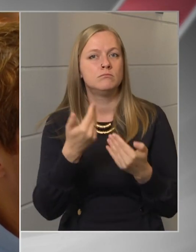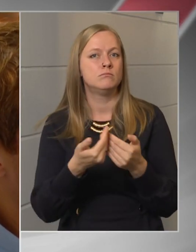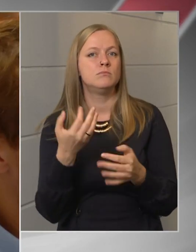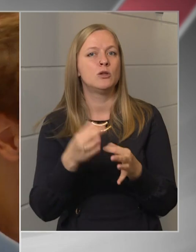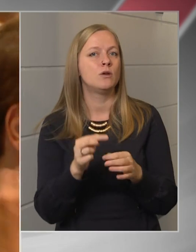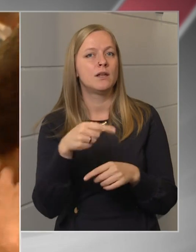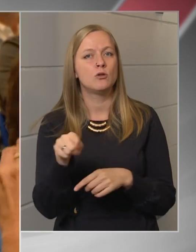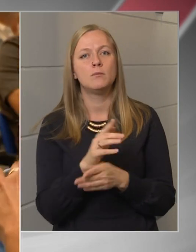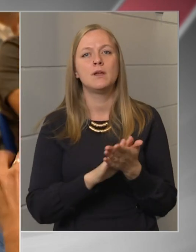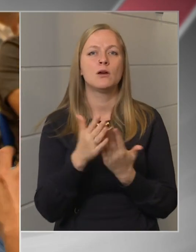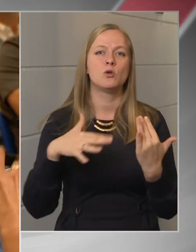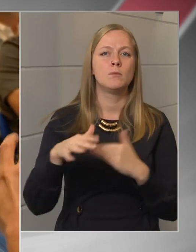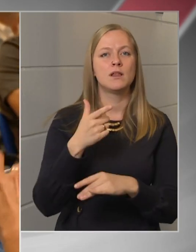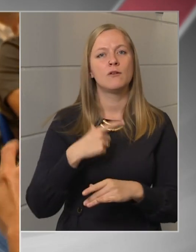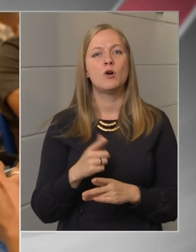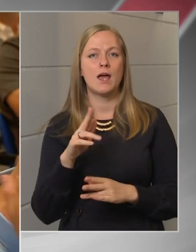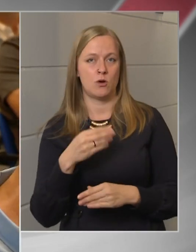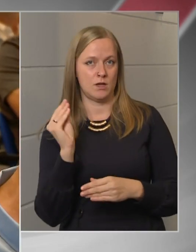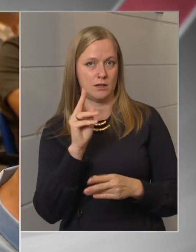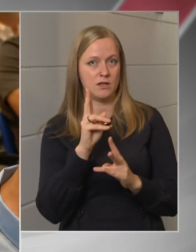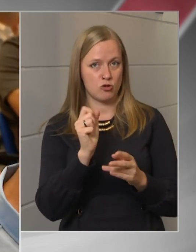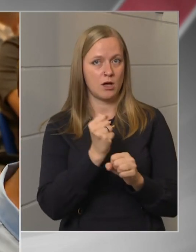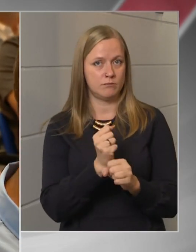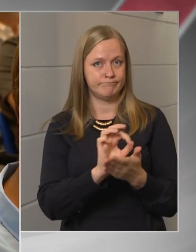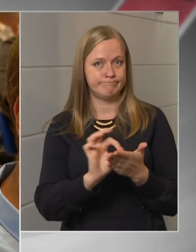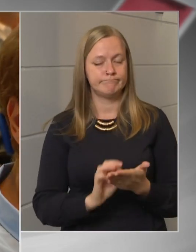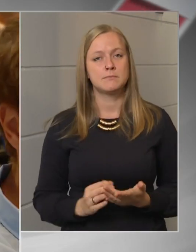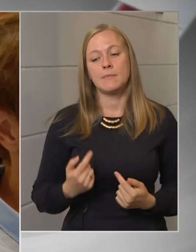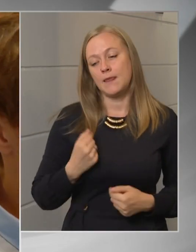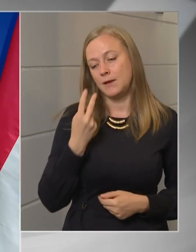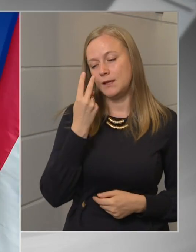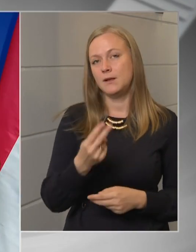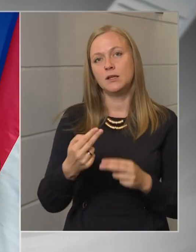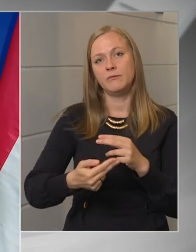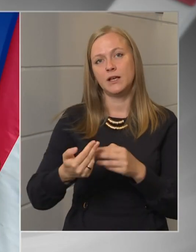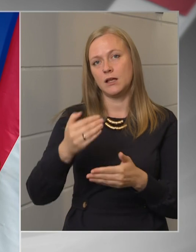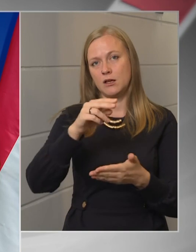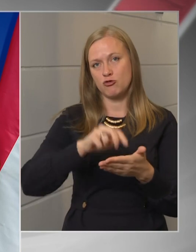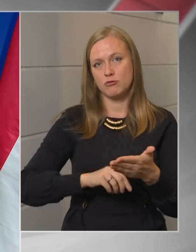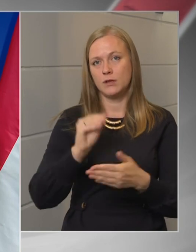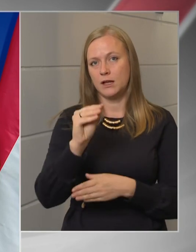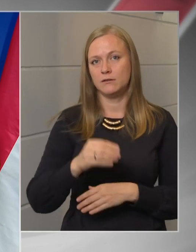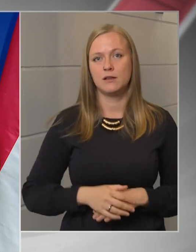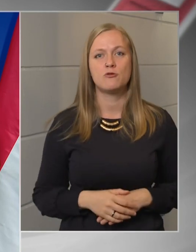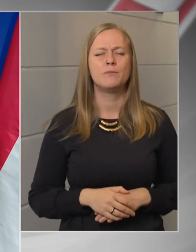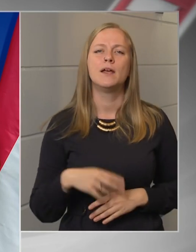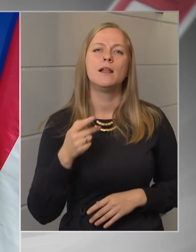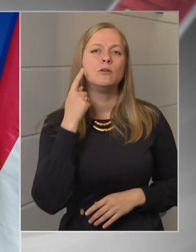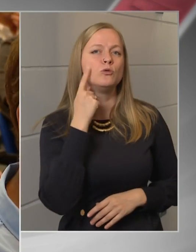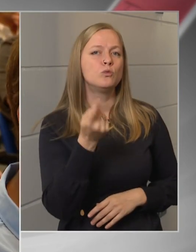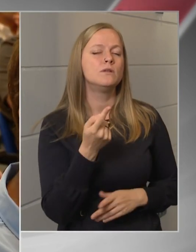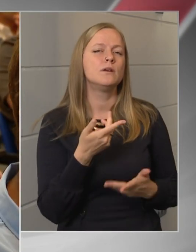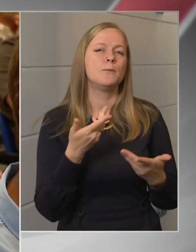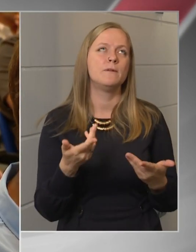körülmények voltak, úgy erről egy jelentést kellett készíteni. Én még nem láttam a végleges jelentést. Azt lehet tudni, hogy mivel